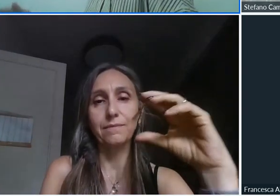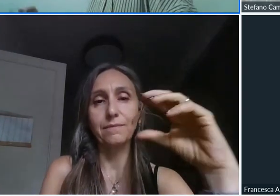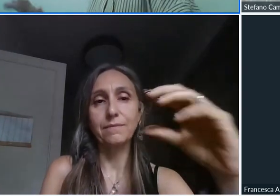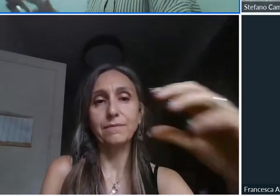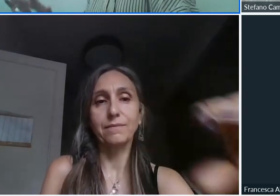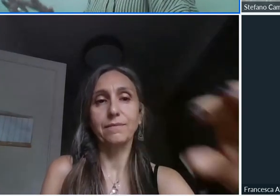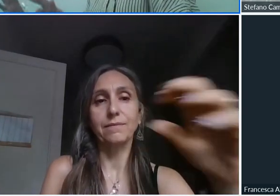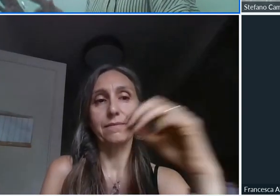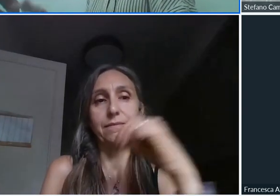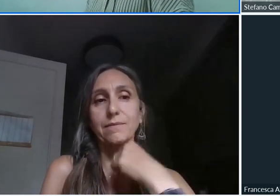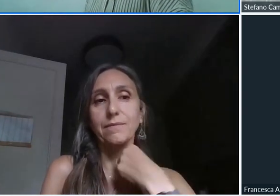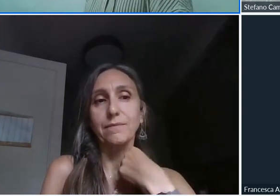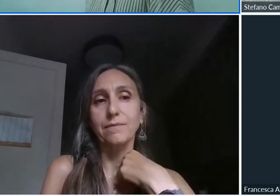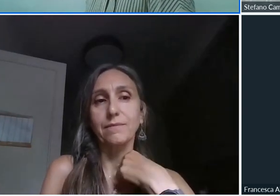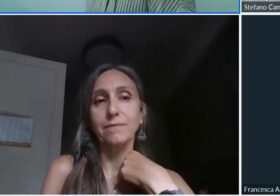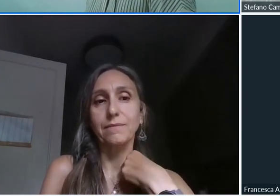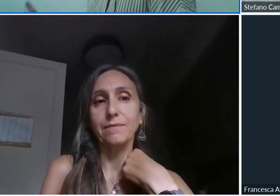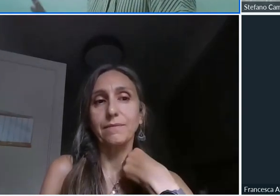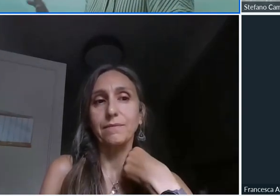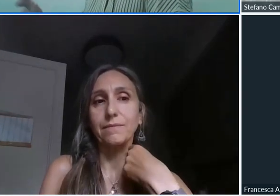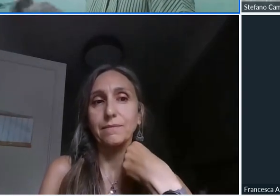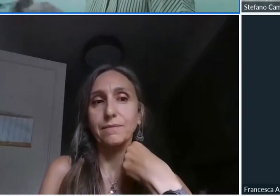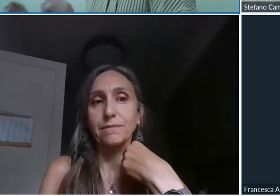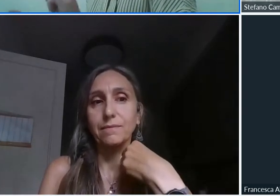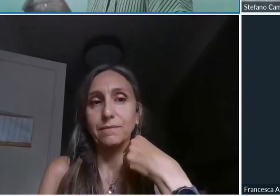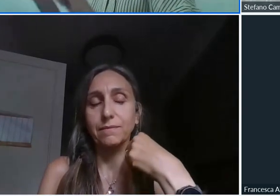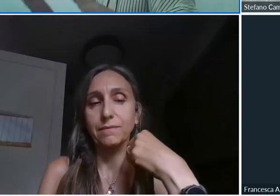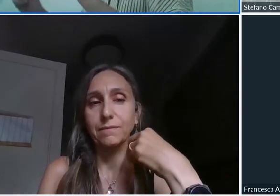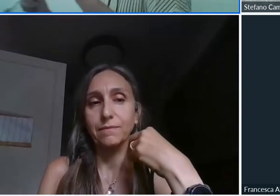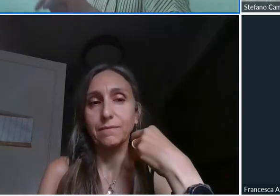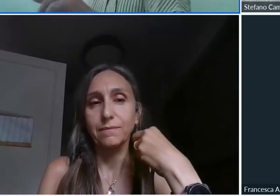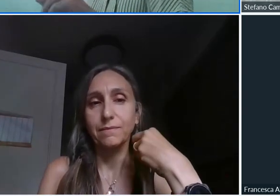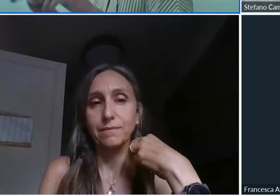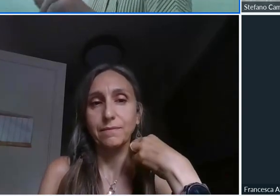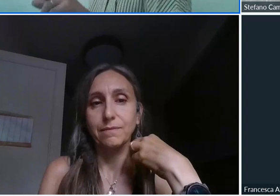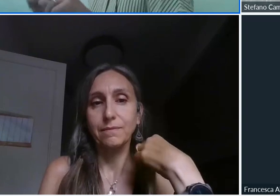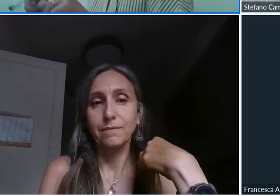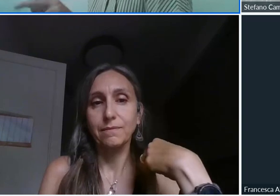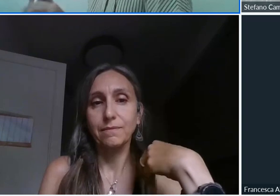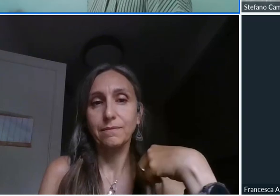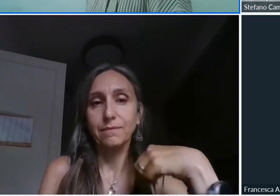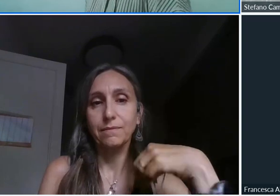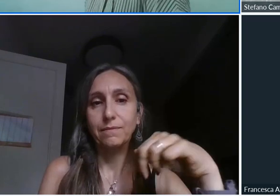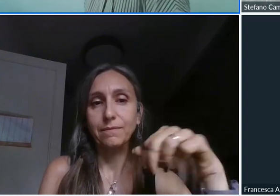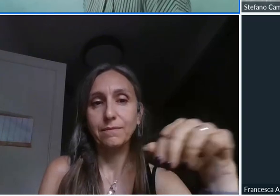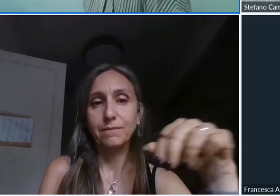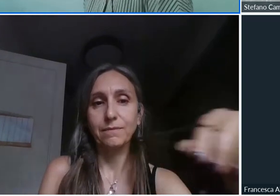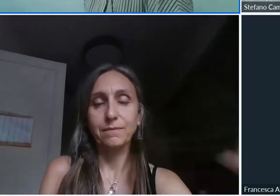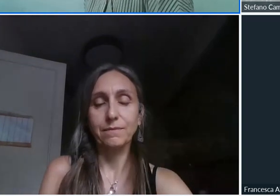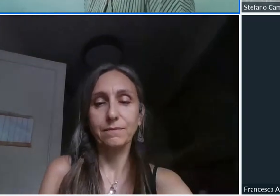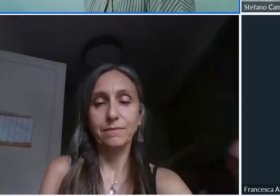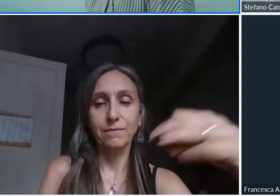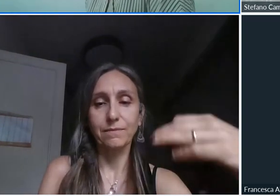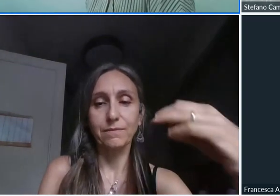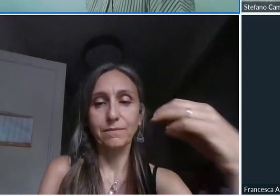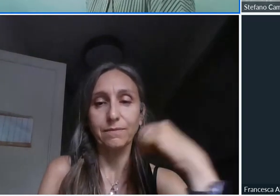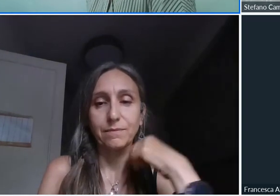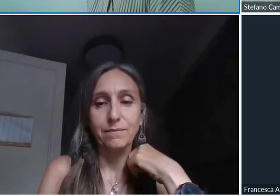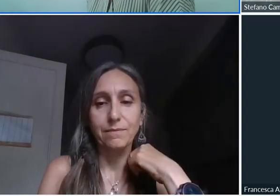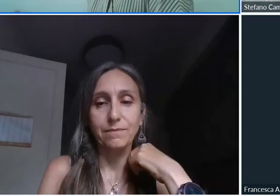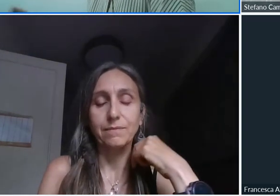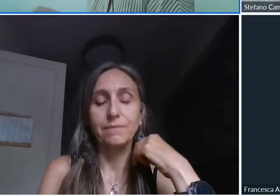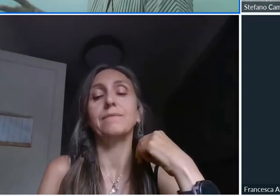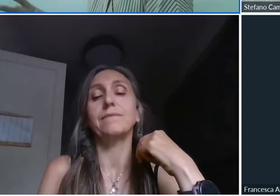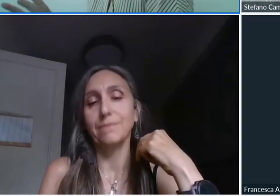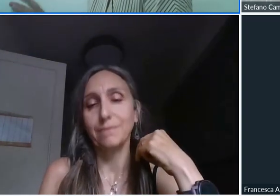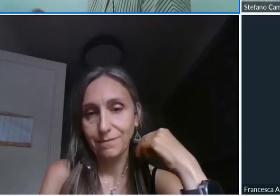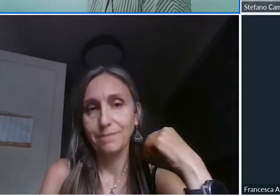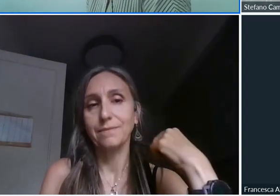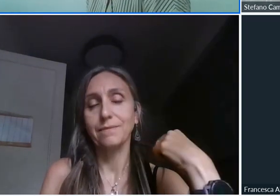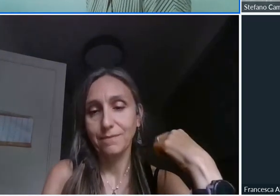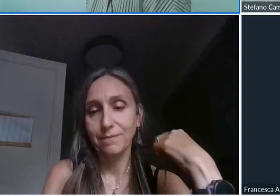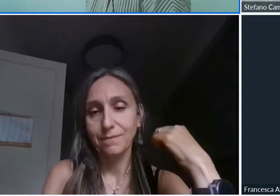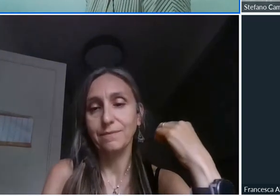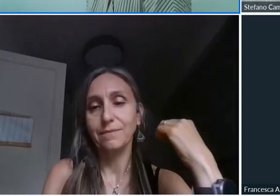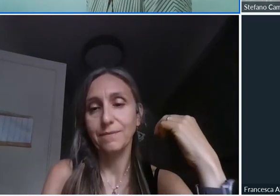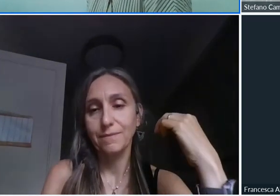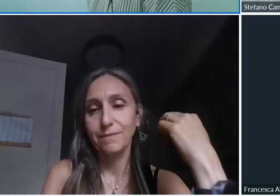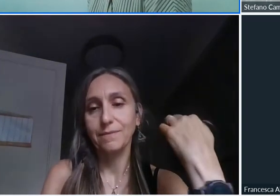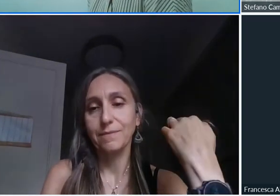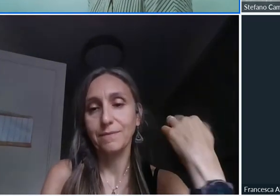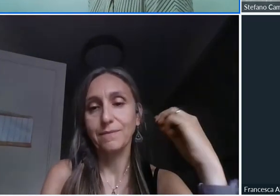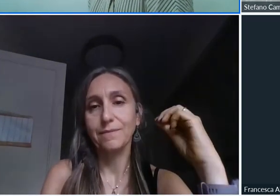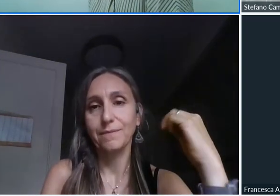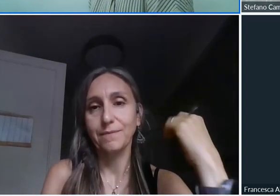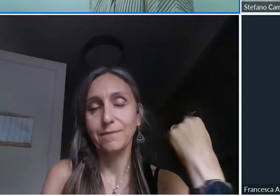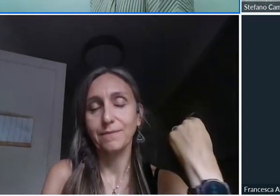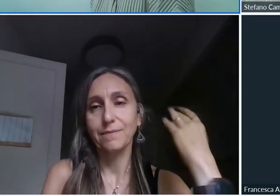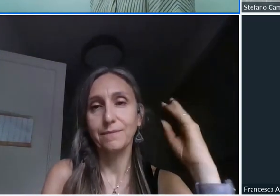siamo sempre lì che, infatti, poi aggiorniamo, diciamo, le user policy praticamente